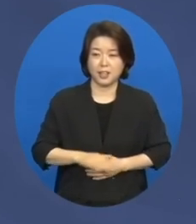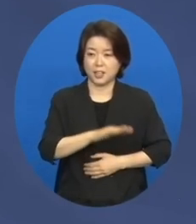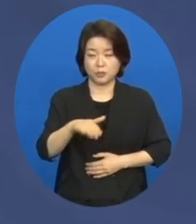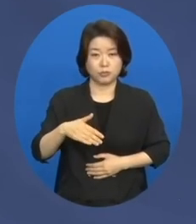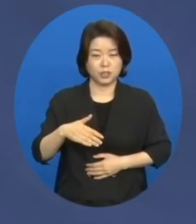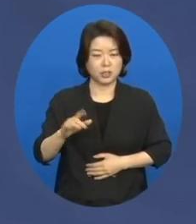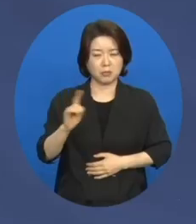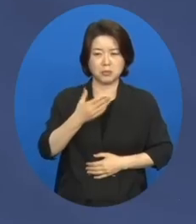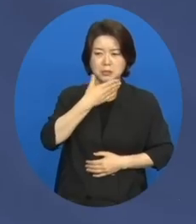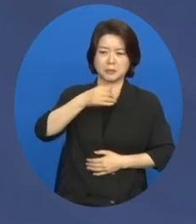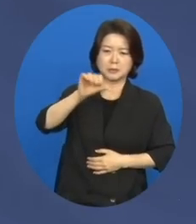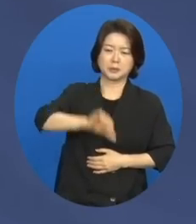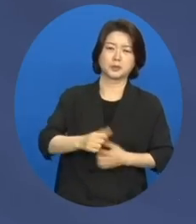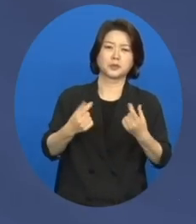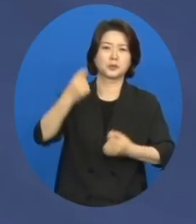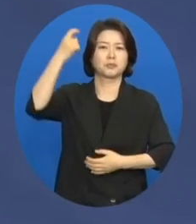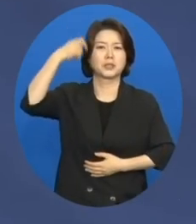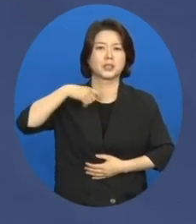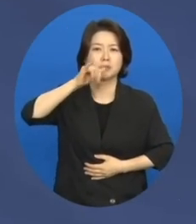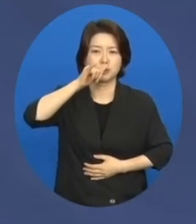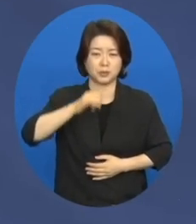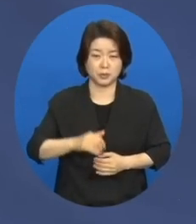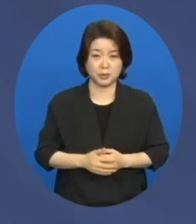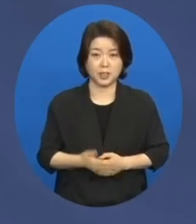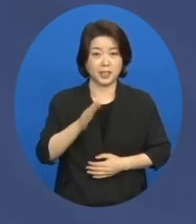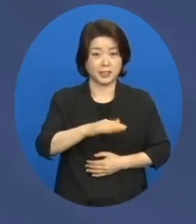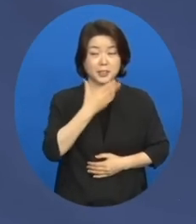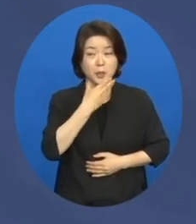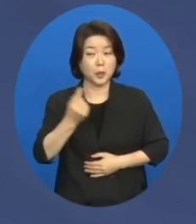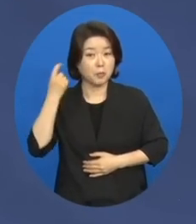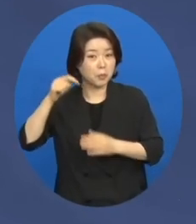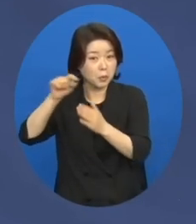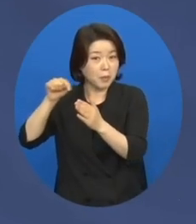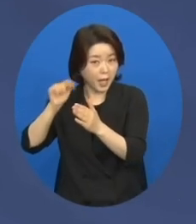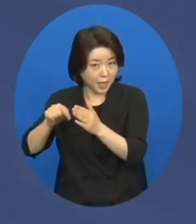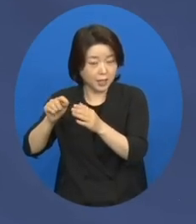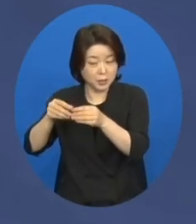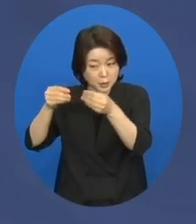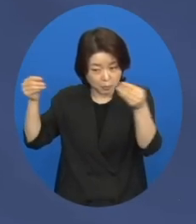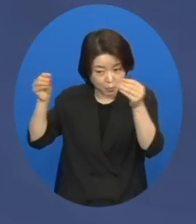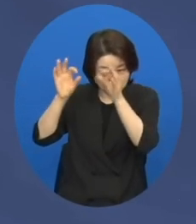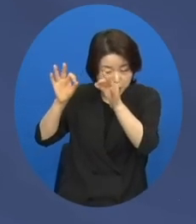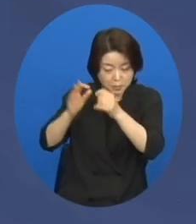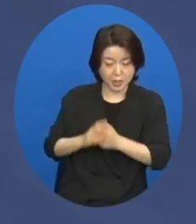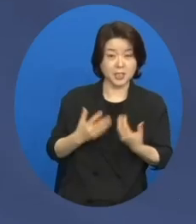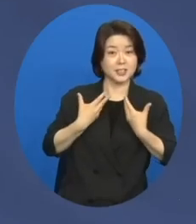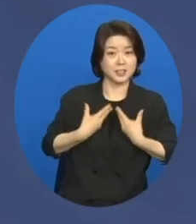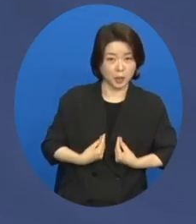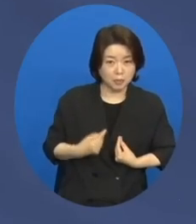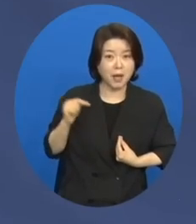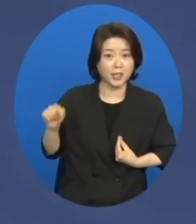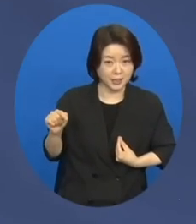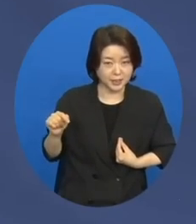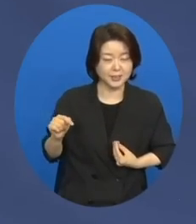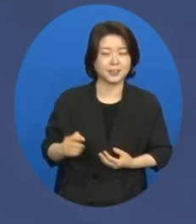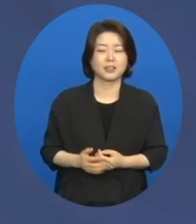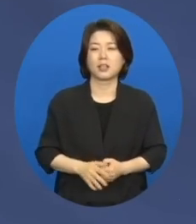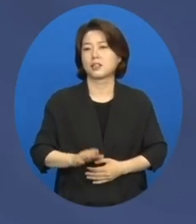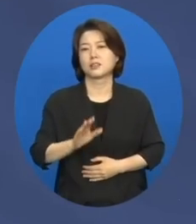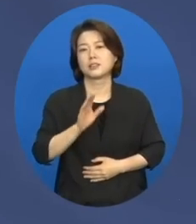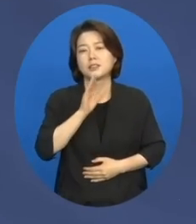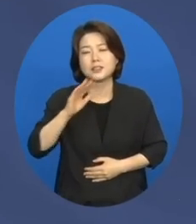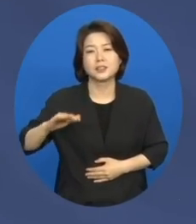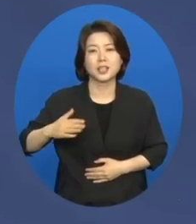꼭 저주처럼 느껴집니다. 근데 복음 안에서는요, 절망이야말로 진짜